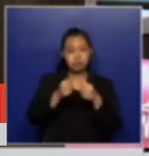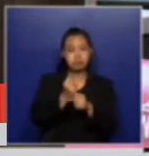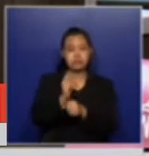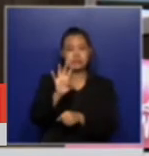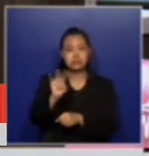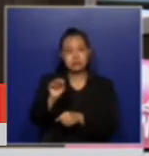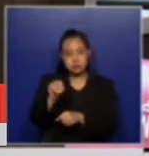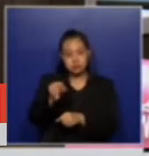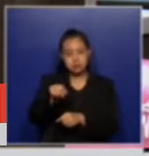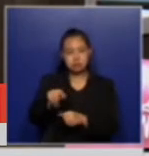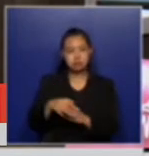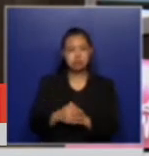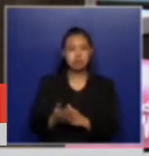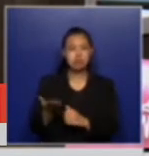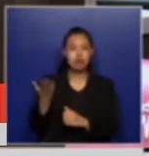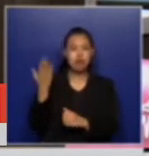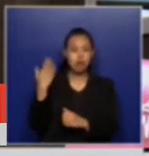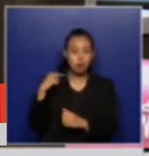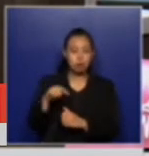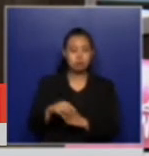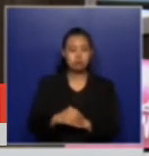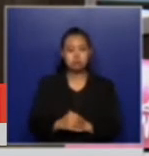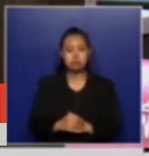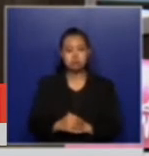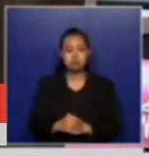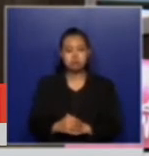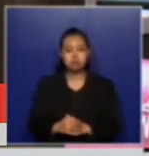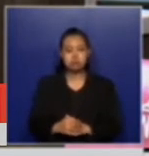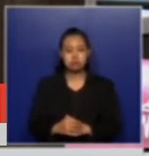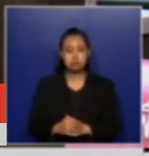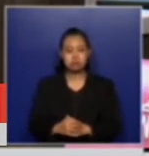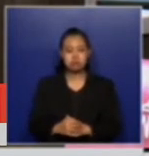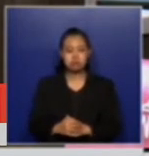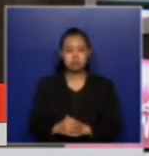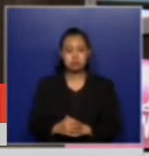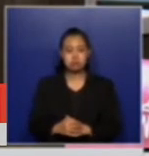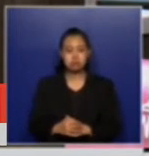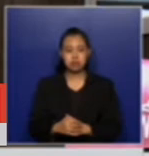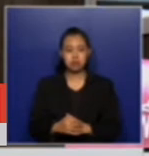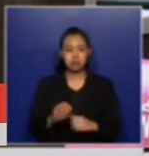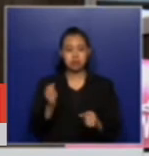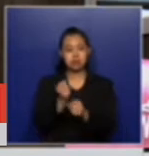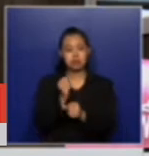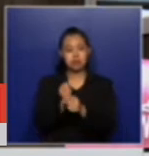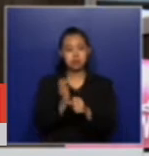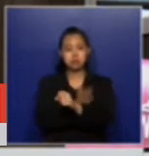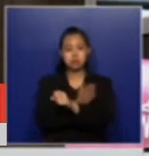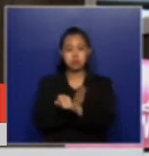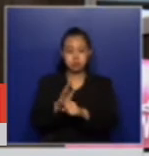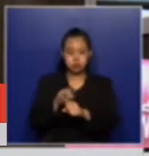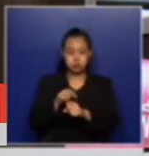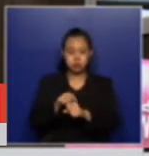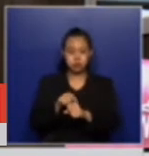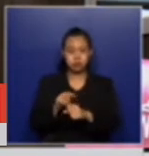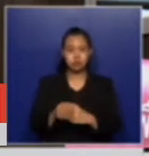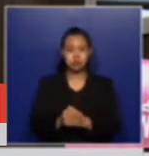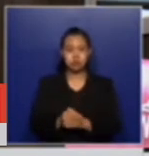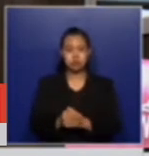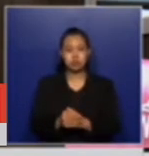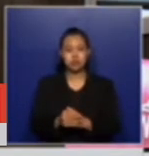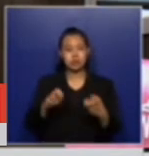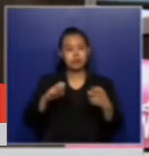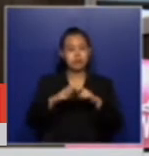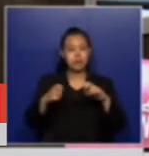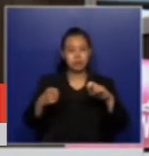ตต้มยำกุ้งนั้นที่เกิดขึ้นมานั้นนะเป็นธุรกิจที่เกิดขึ้นจากปัญห